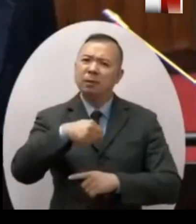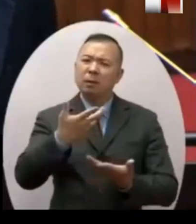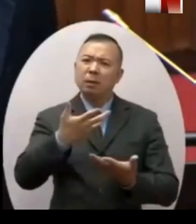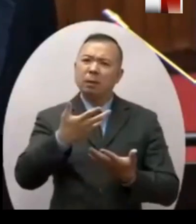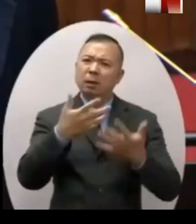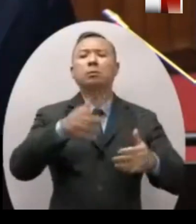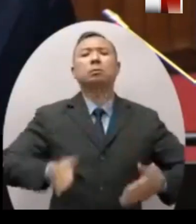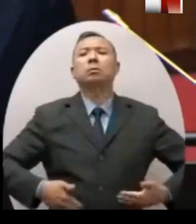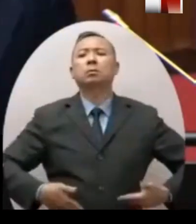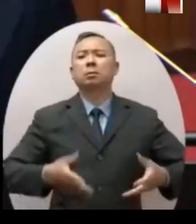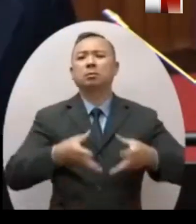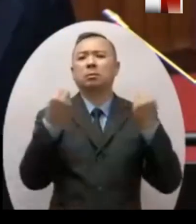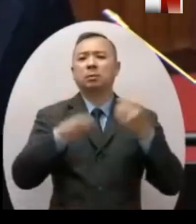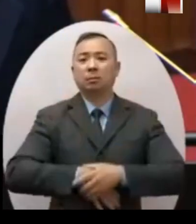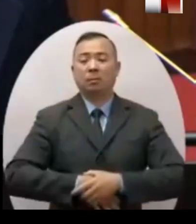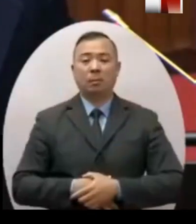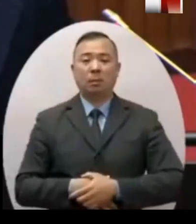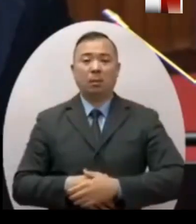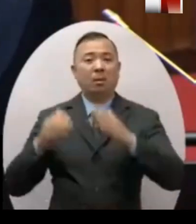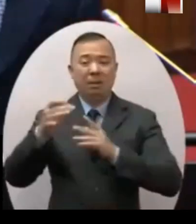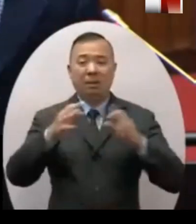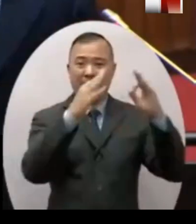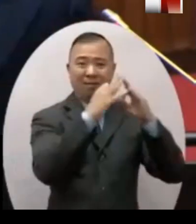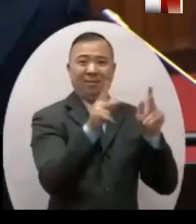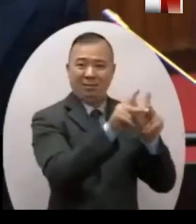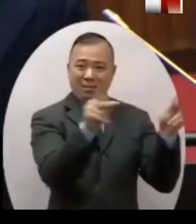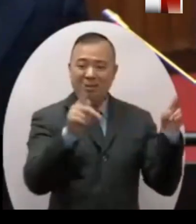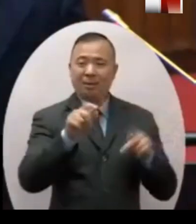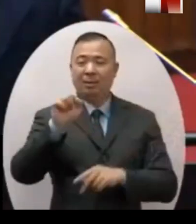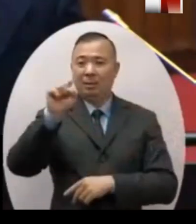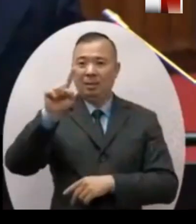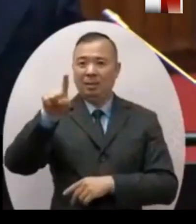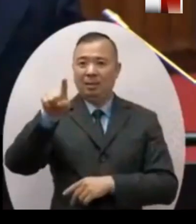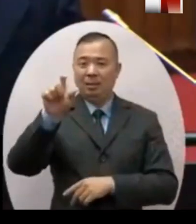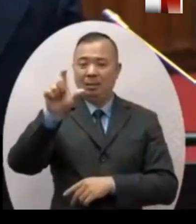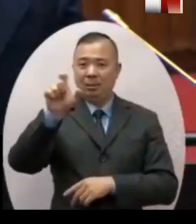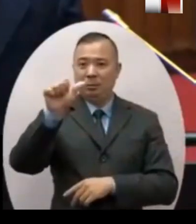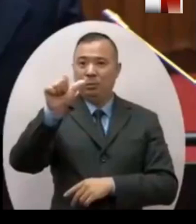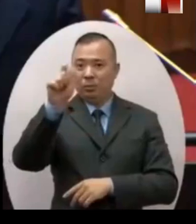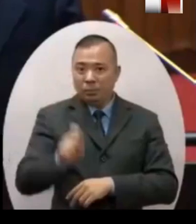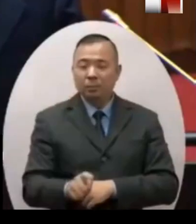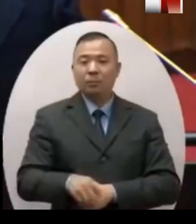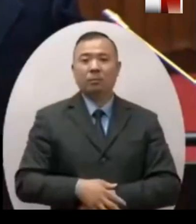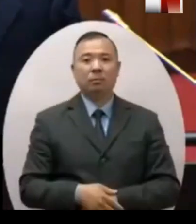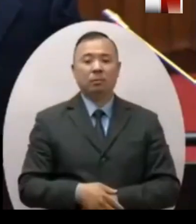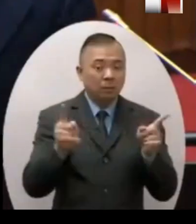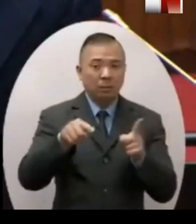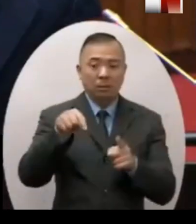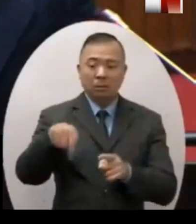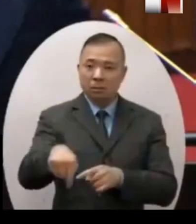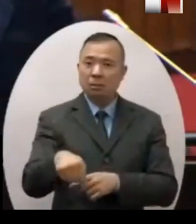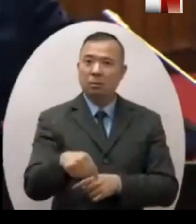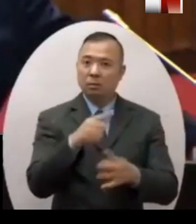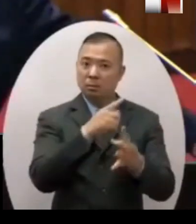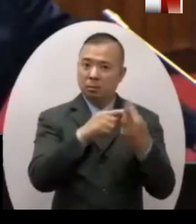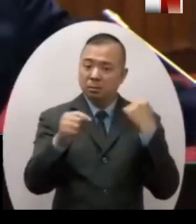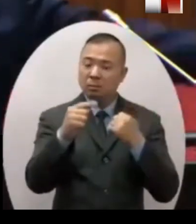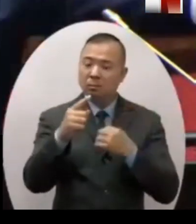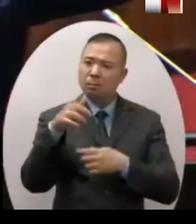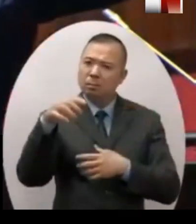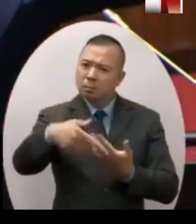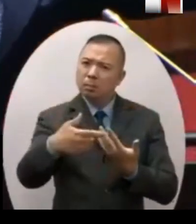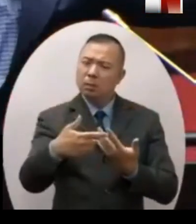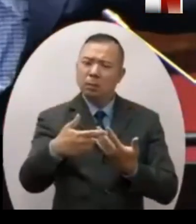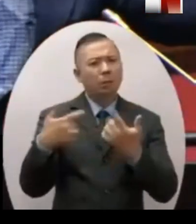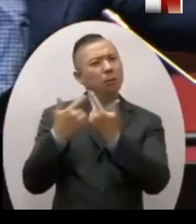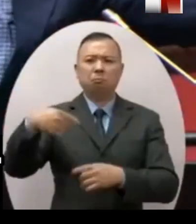有编呢，房贷165亿，55万户，一个人3万，165亿，结果门槛定下来，大把